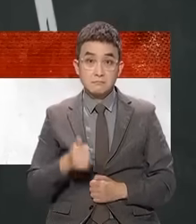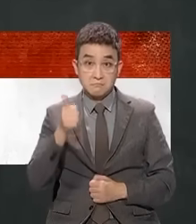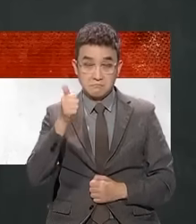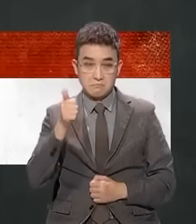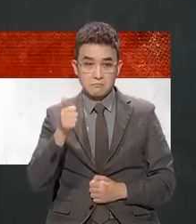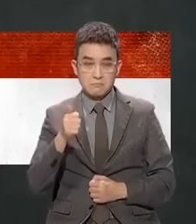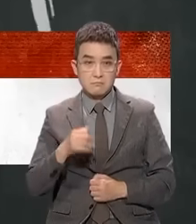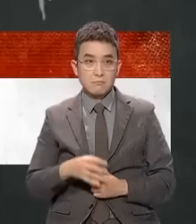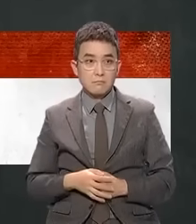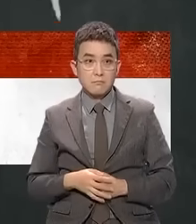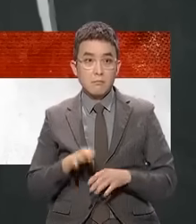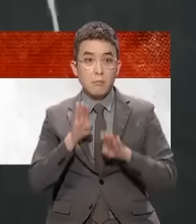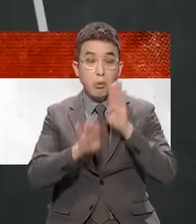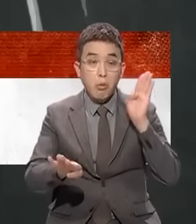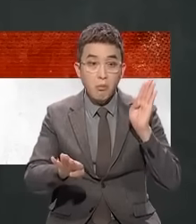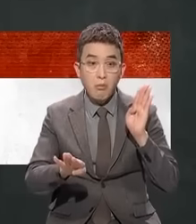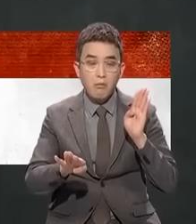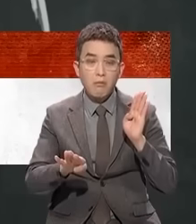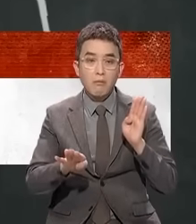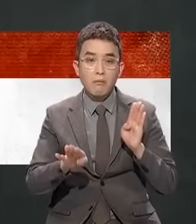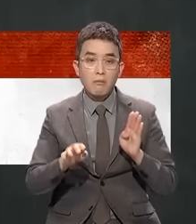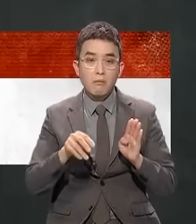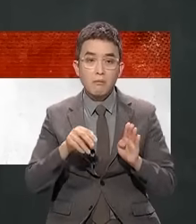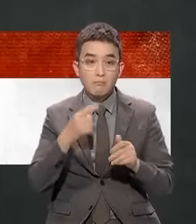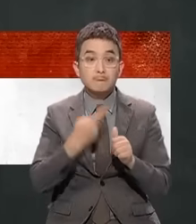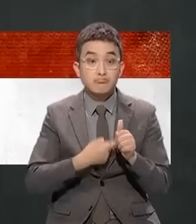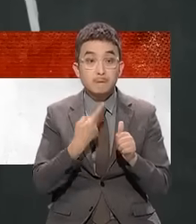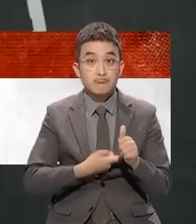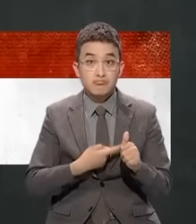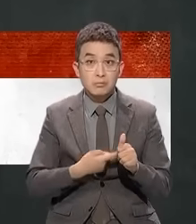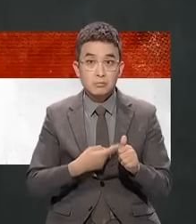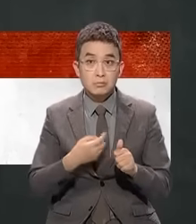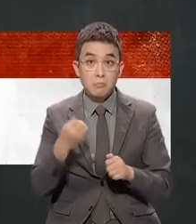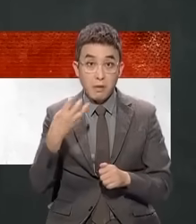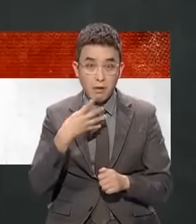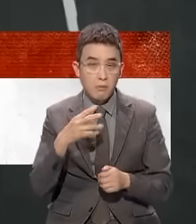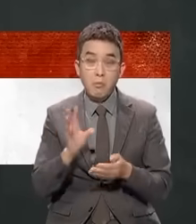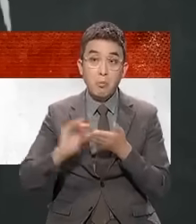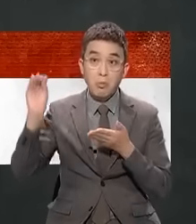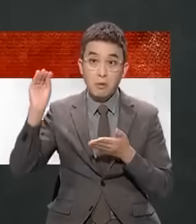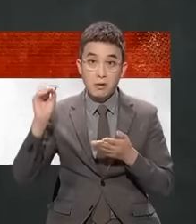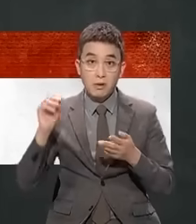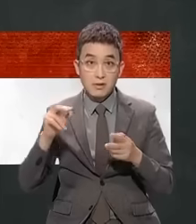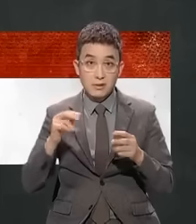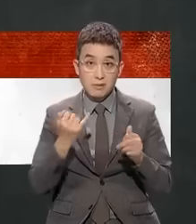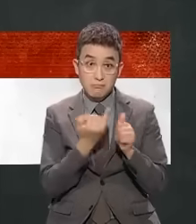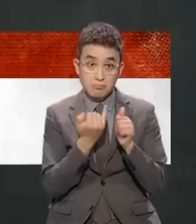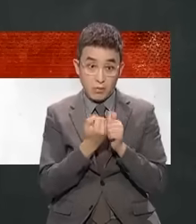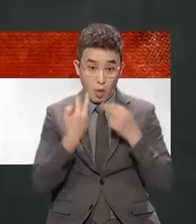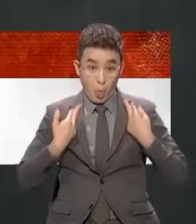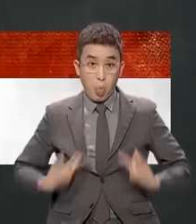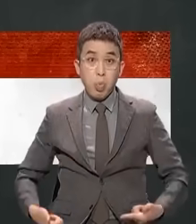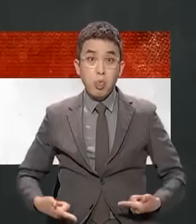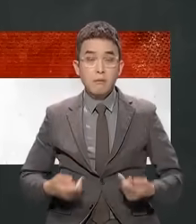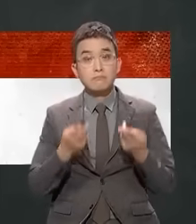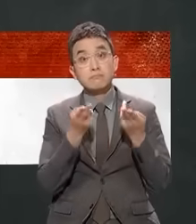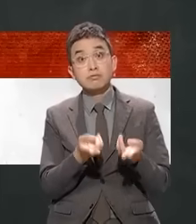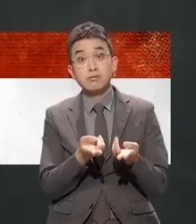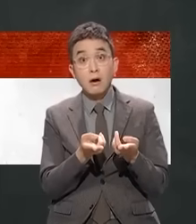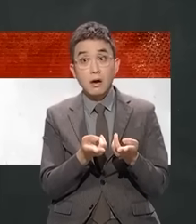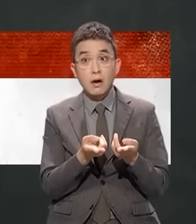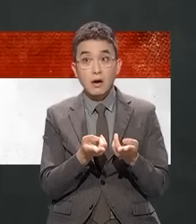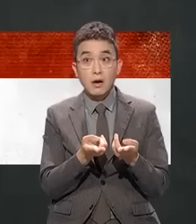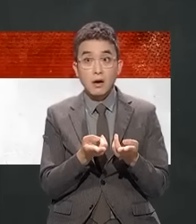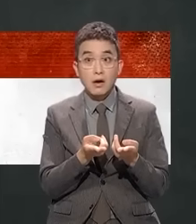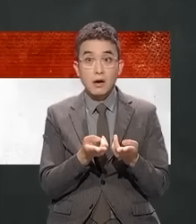열리기에 들어왔다라고만 말씀하시고 바로 돌아서 나가시긴 하셨거든요. 실오라기 하나 걸치지 않은 상태에서 누워 있었어요. 옷을